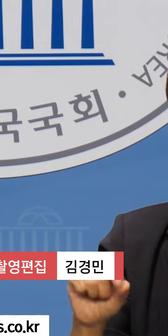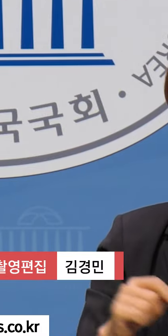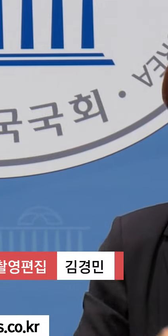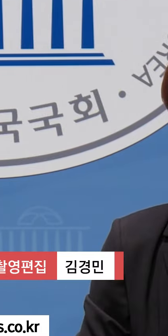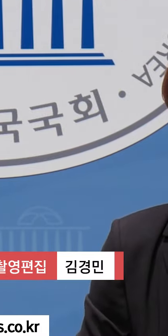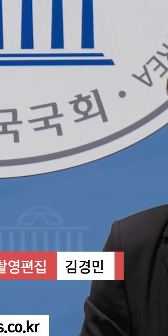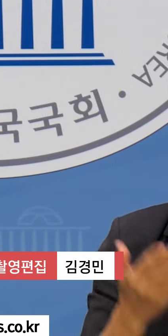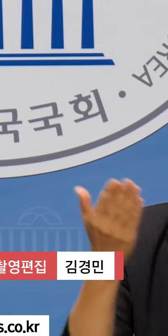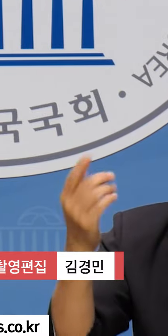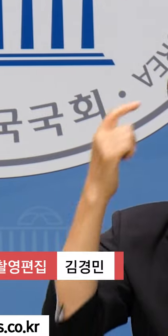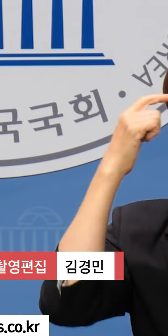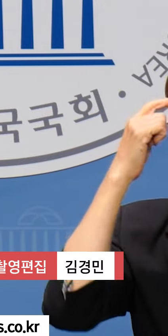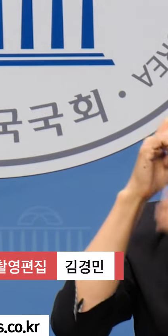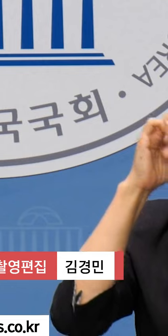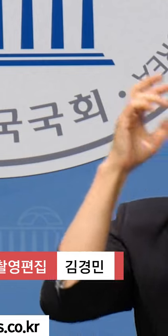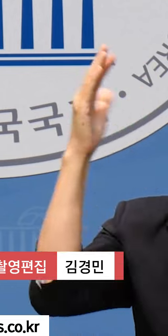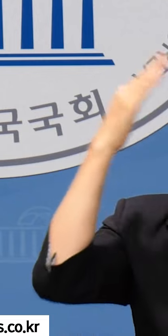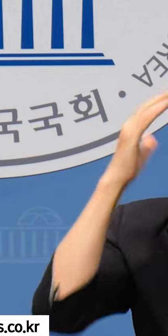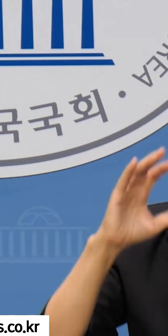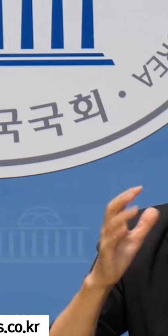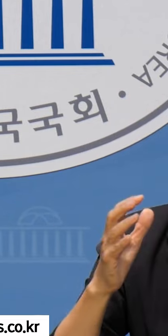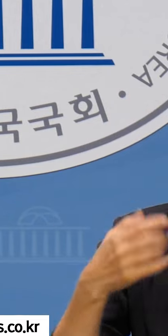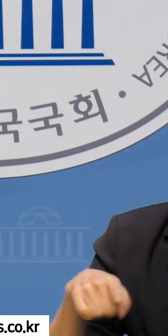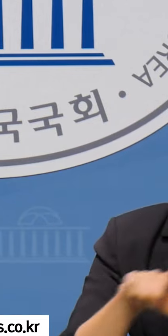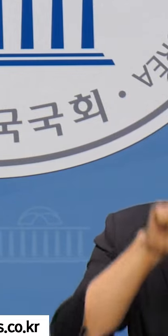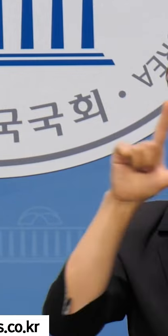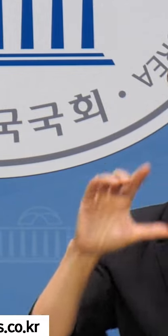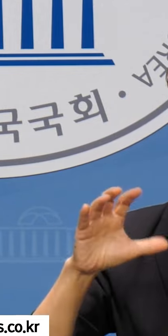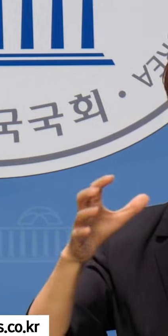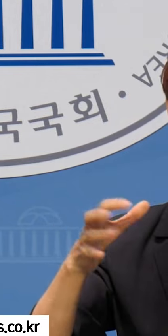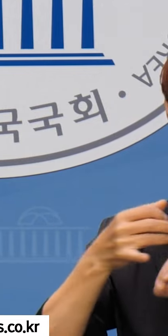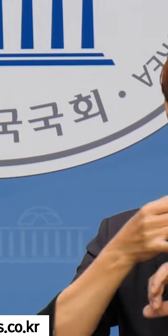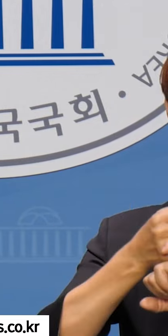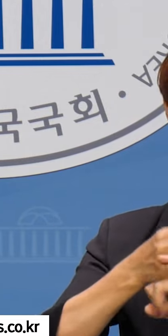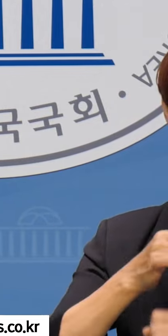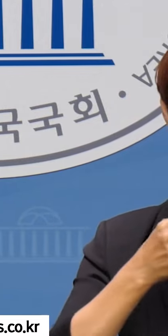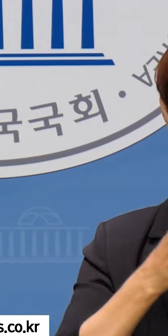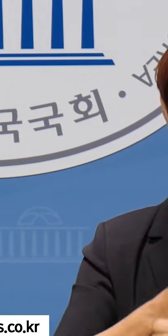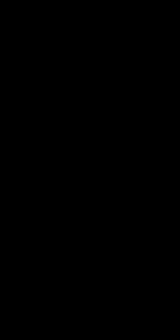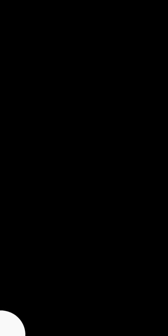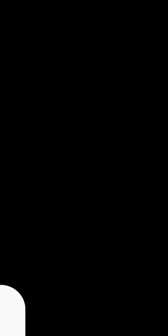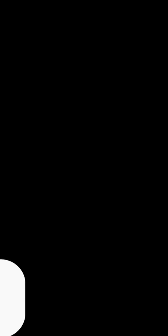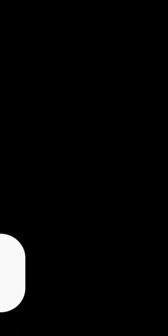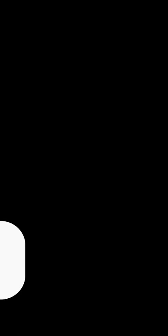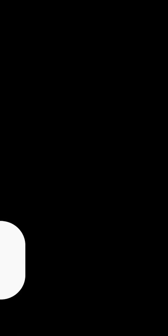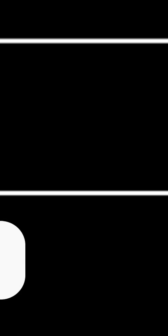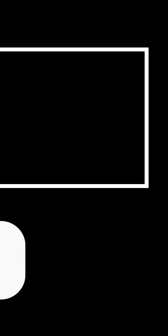당신이 꿈꿨던 대한민국, 더불어 사는 세상을 반드시 만들어 나가겠습니다.